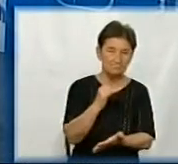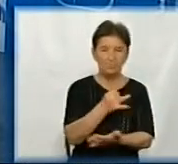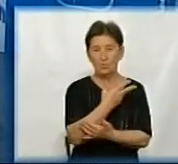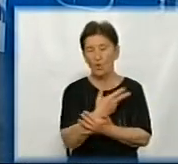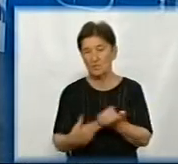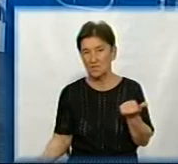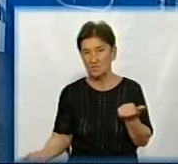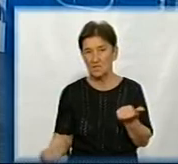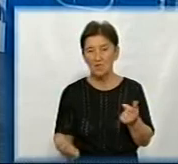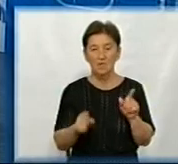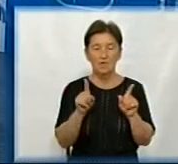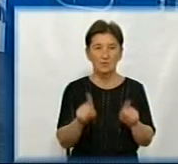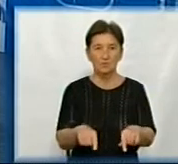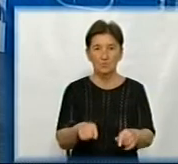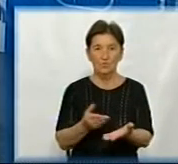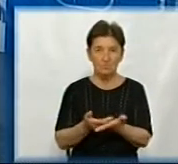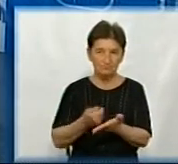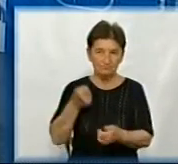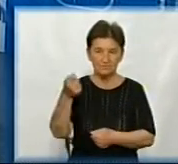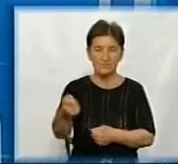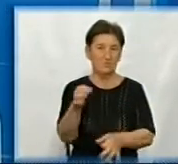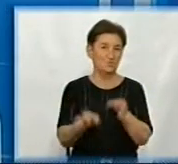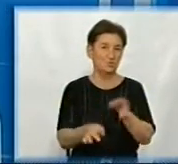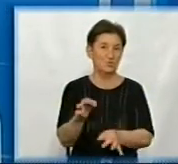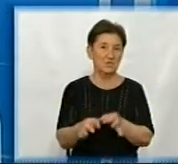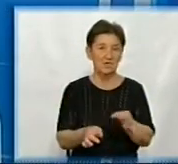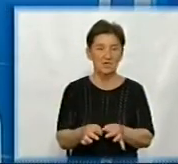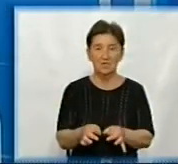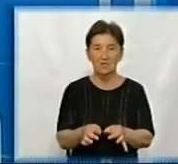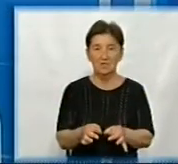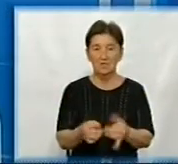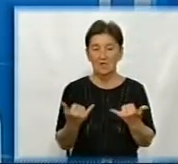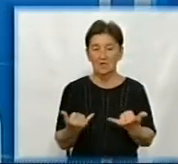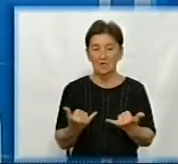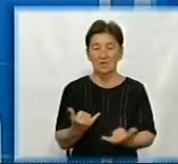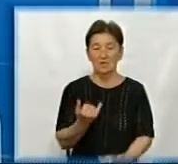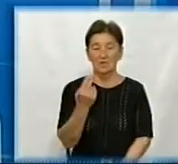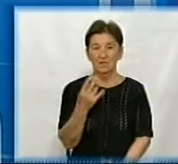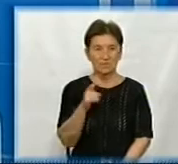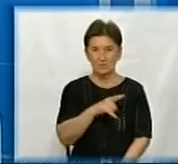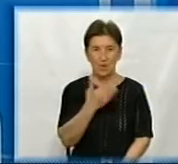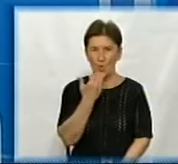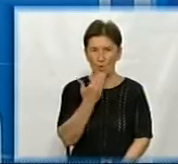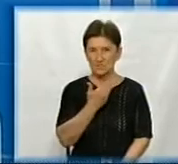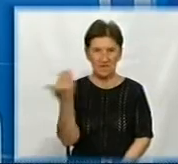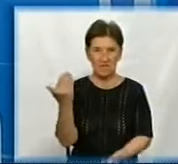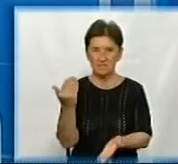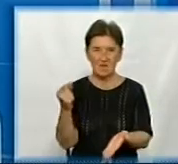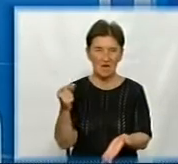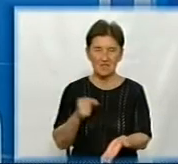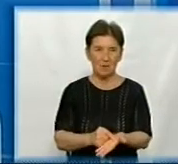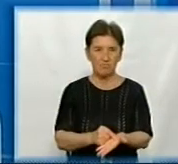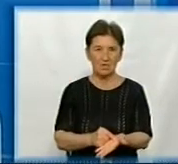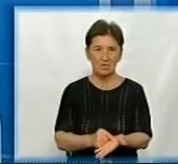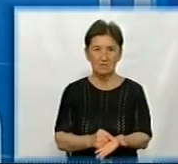Тому і зайшли в суд. Сьогодні це з Центріюнга, це вже остання крапка, на, якщо говорити